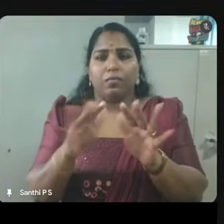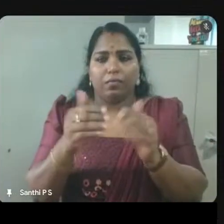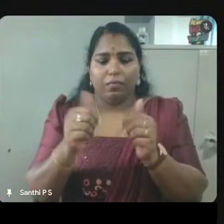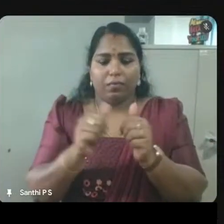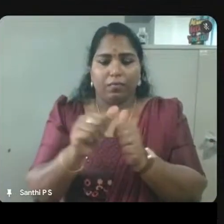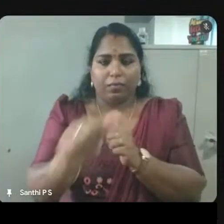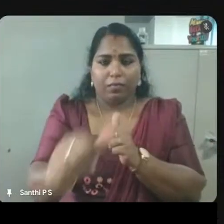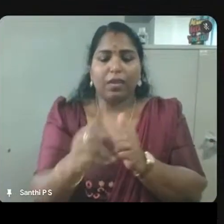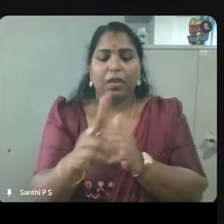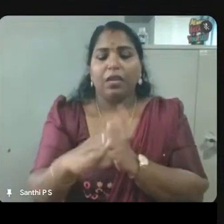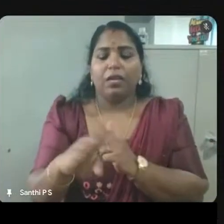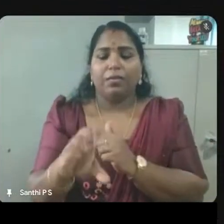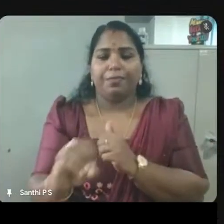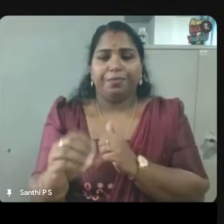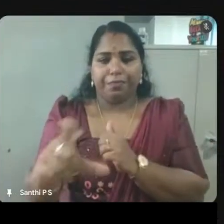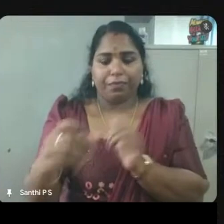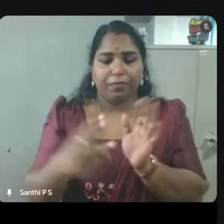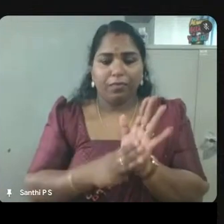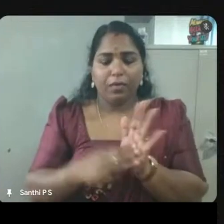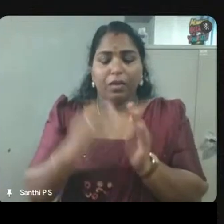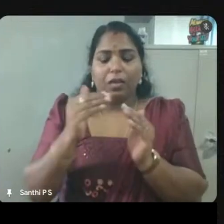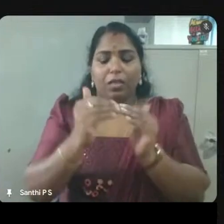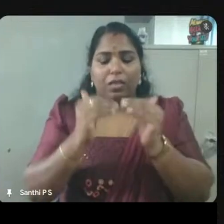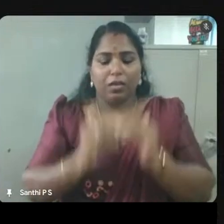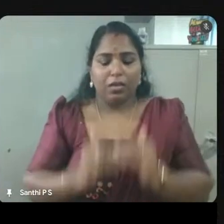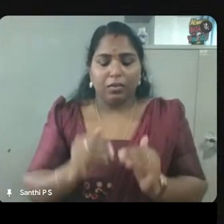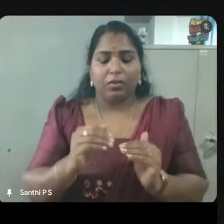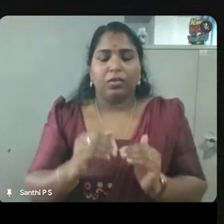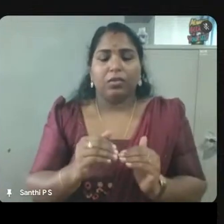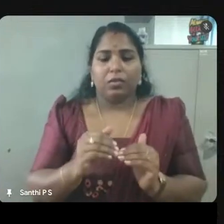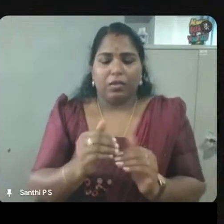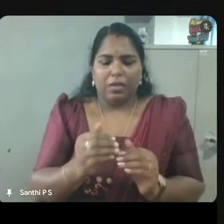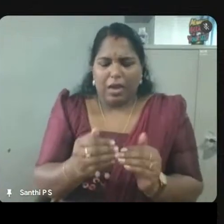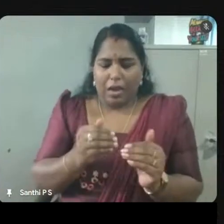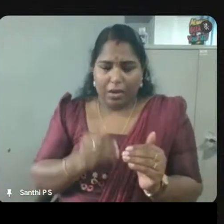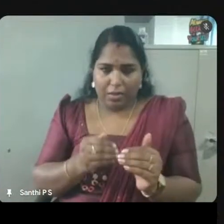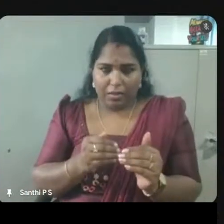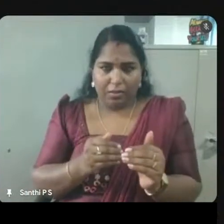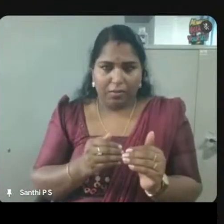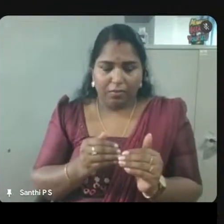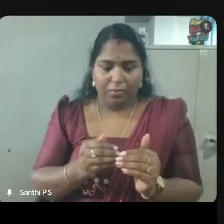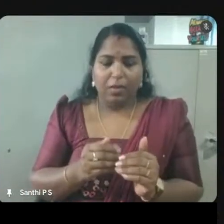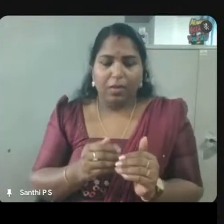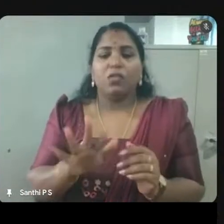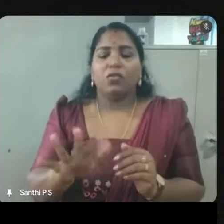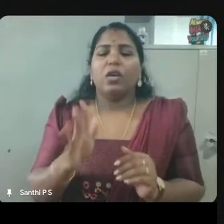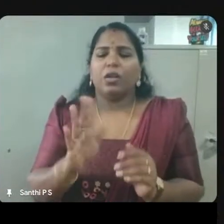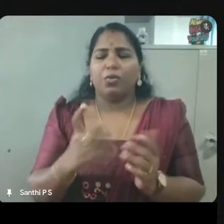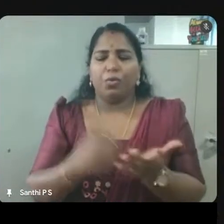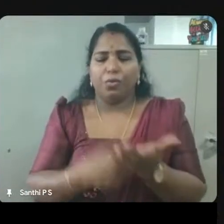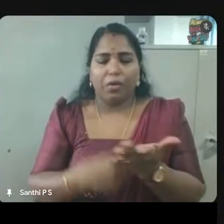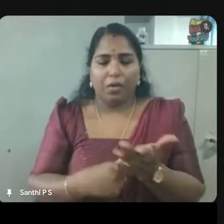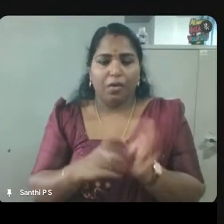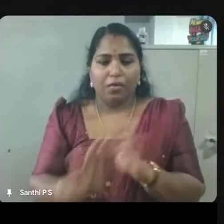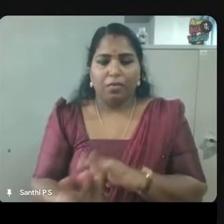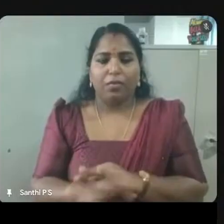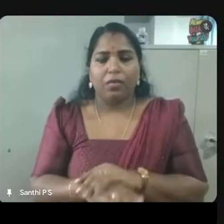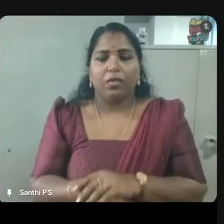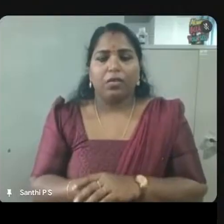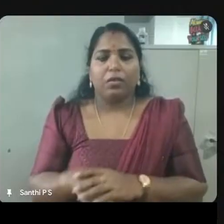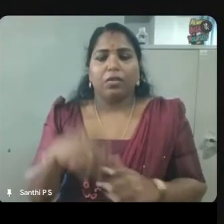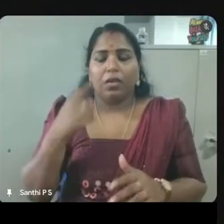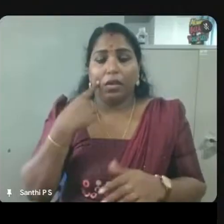ഭാഗം 30-40 സെന്റിമീറ്ററിൽ നിയർ ഡിസ്റ്റൻസ്. നമ്മൾ ഈ കമ്പ്യൂട്ടർ ഡിസ്റ്റൻസിൽ നമ്മൾ മുകൾ ഭാഗത്ത് കൂടിയോ താഴത്തെ ഭാഗത്ത് കൂടിയോ നോക്കിയാൽ